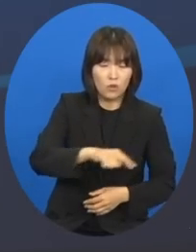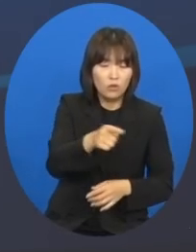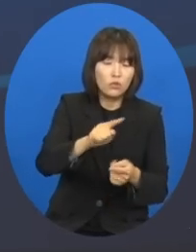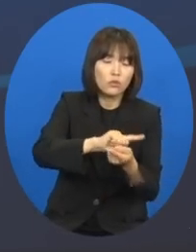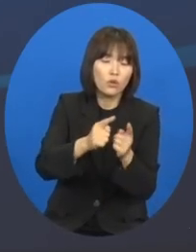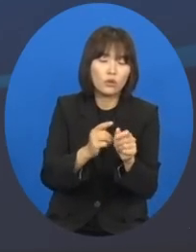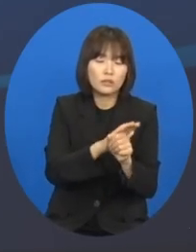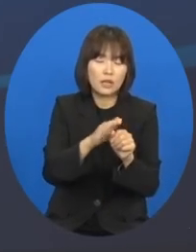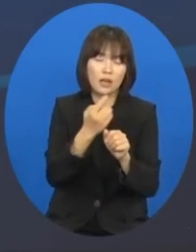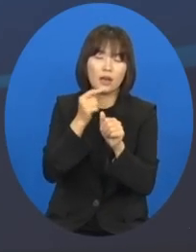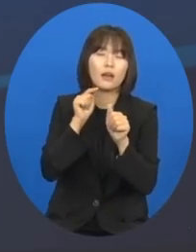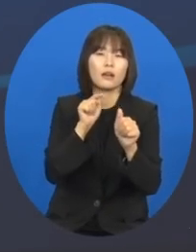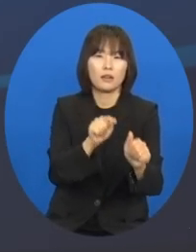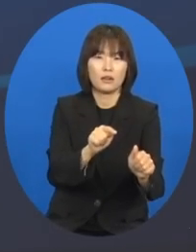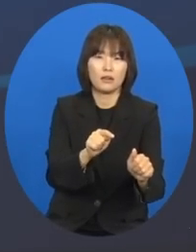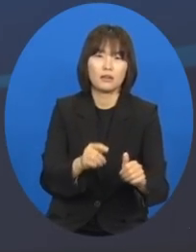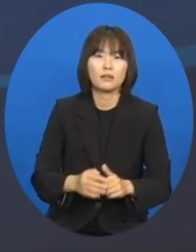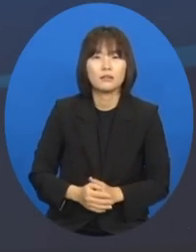사랑하라